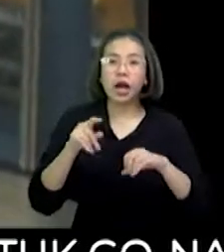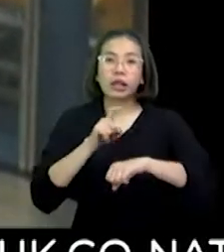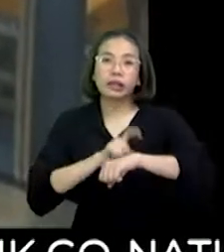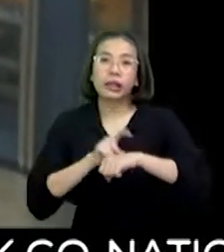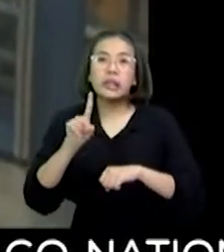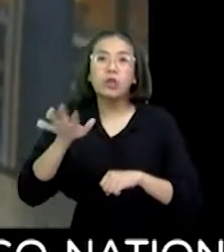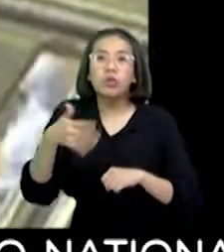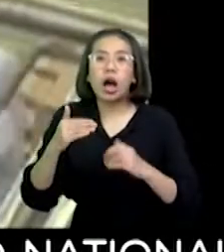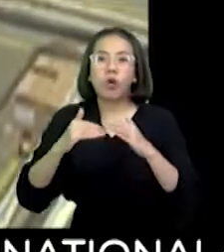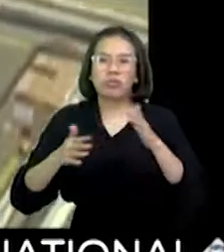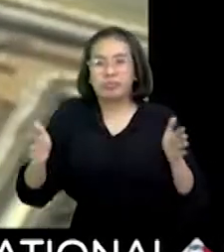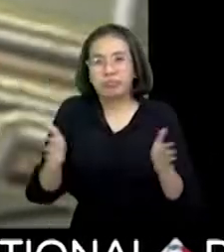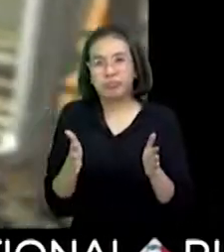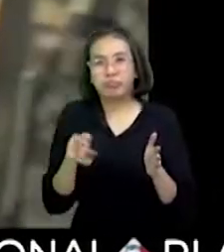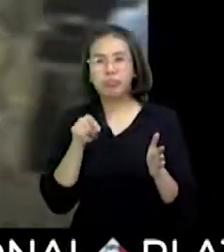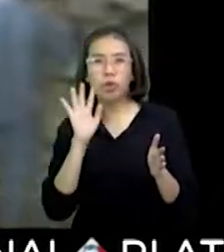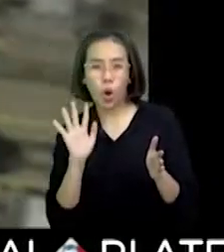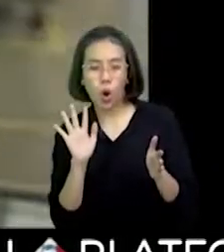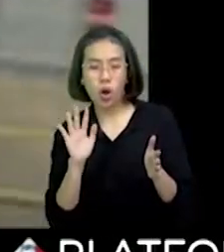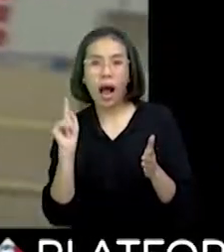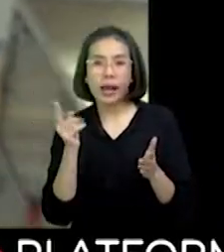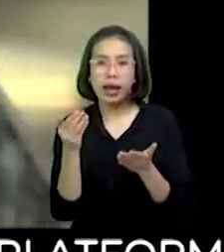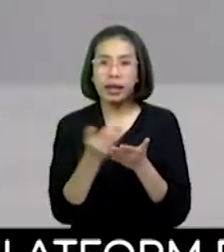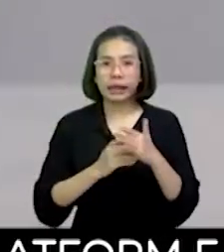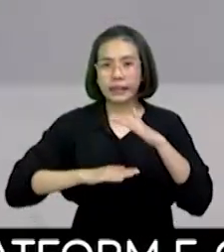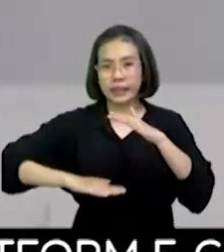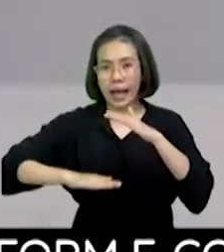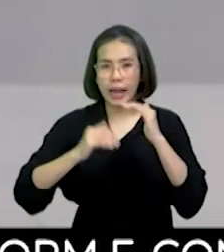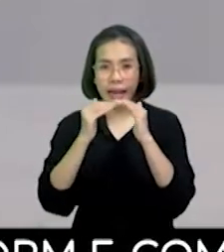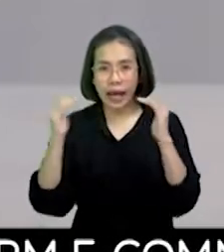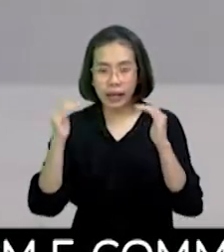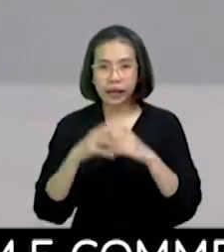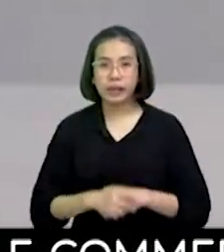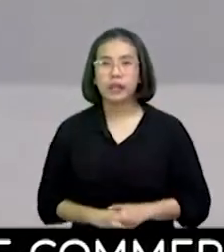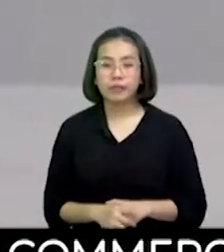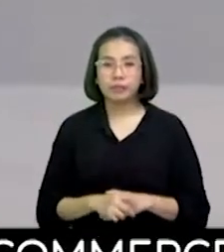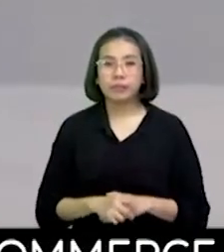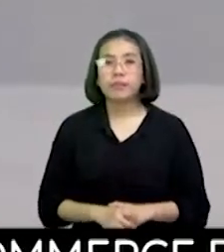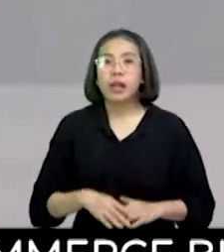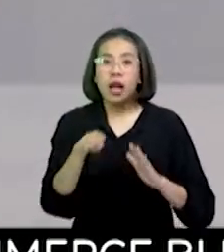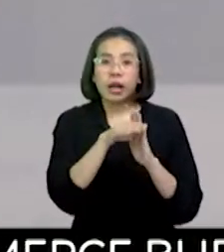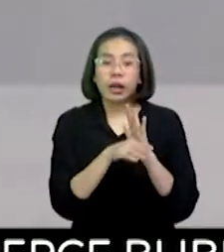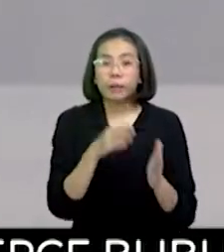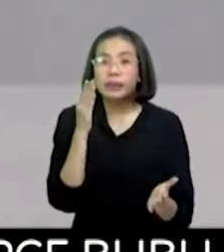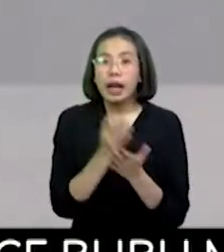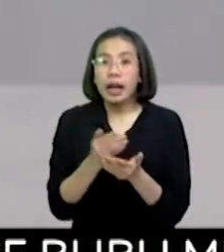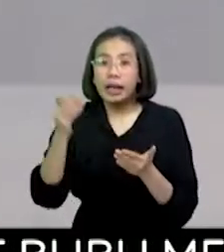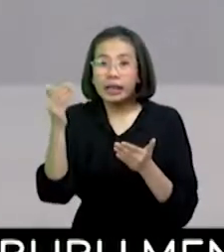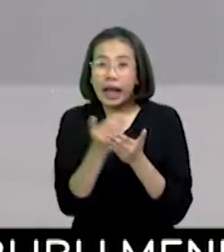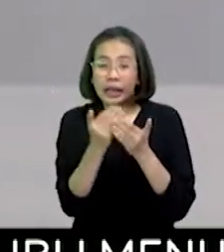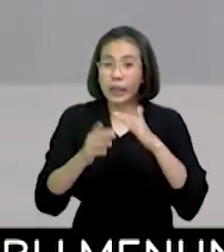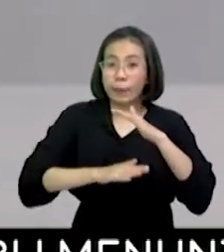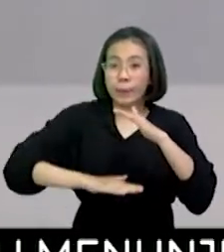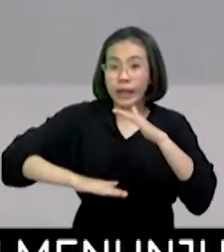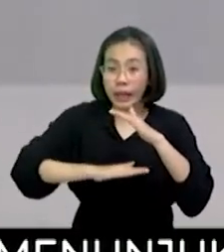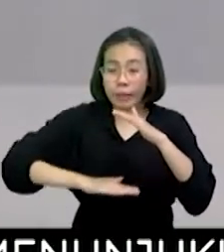dari satu tahun Hai pijakan upah minimum ditujukan sebagai salah